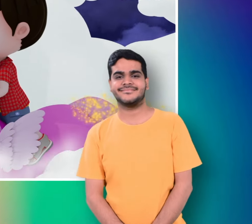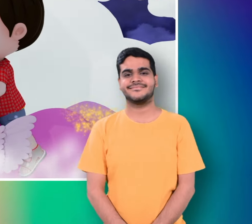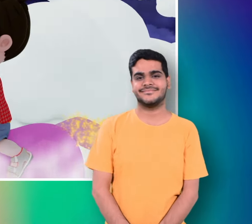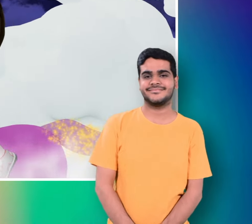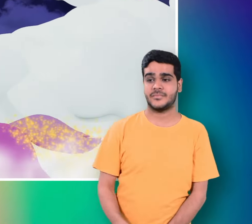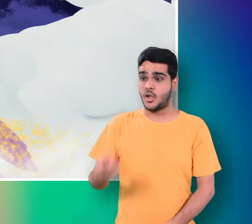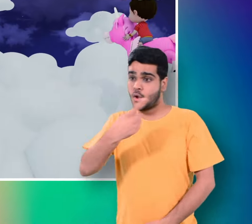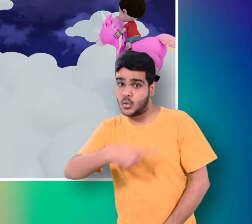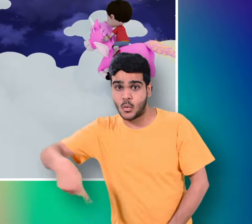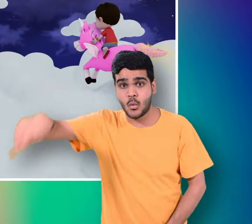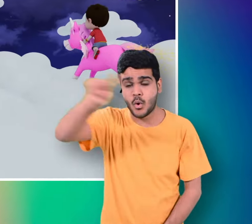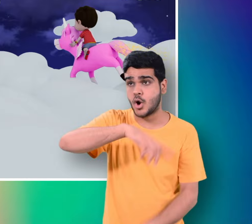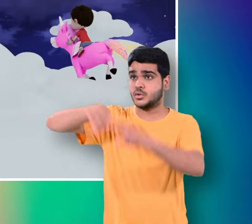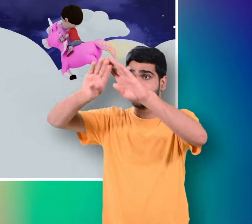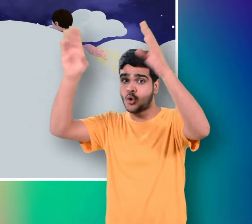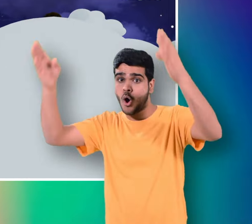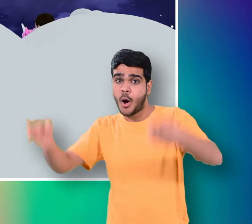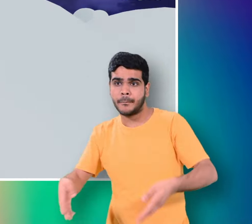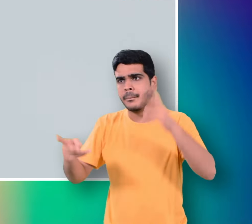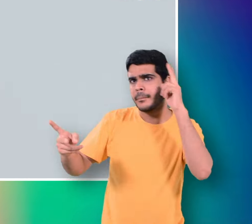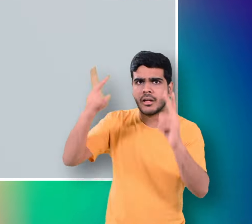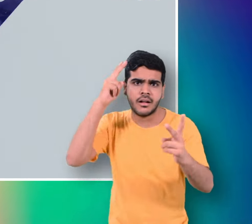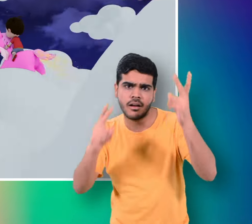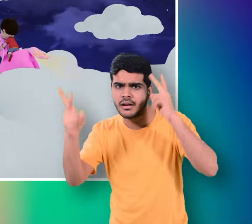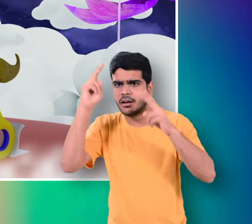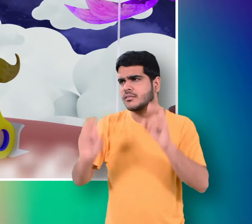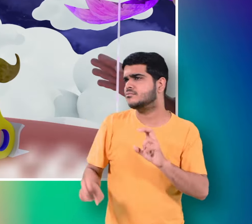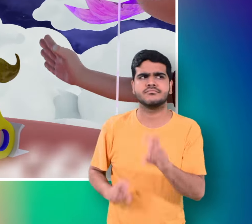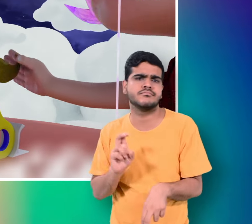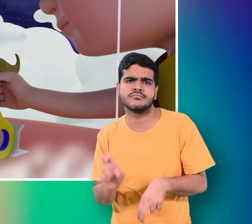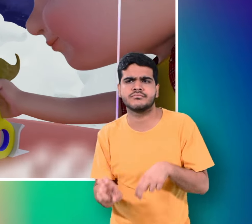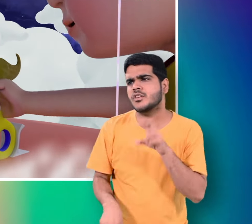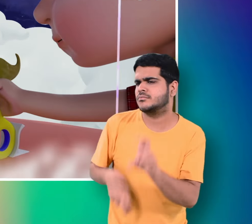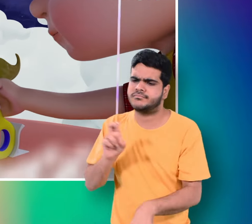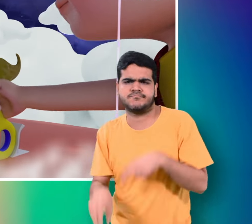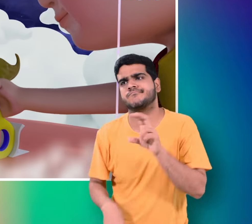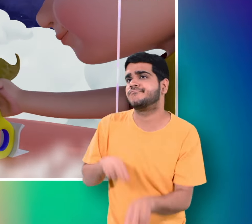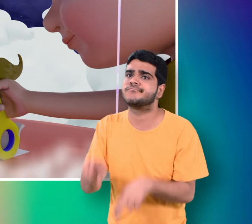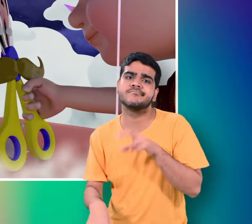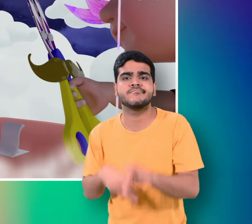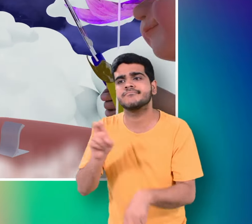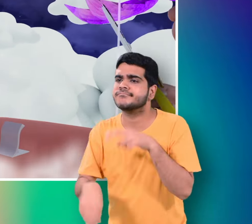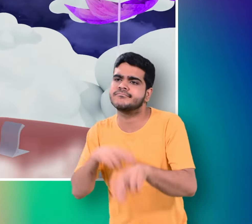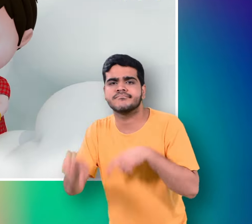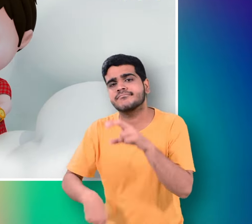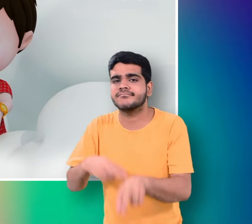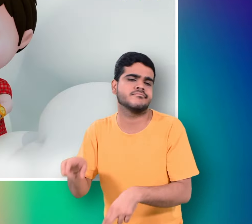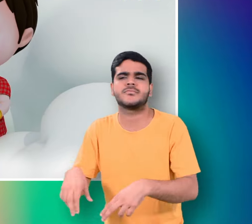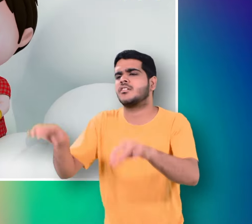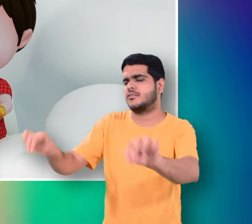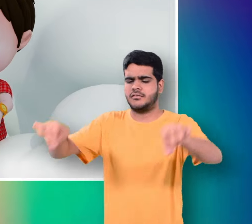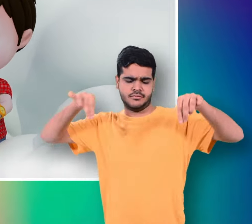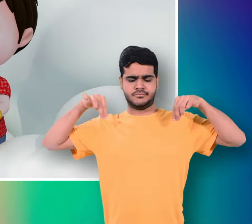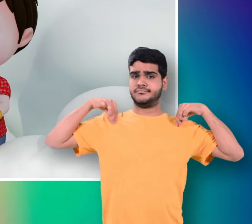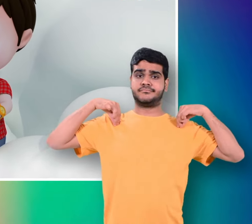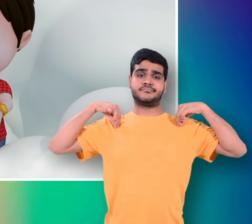दौड़ा घोड़ा पहुचा चौक में चौक में था नाई घोड़े जी की नाई ने